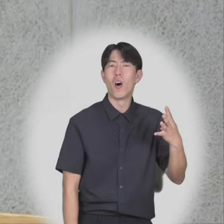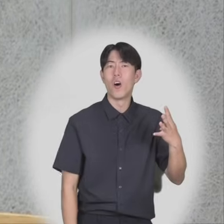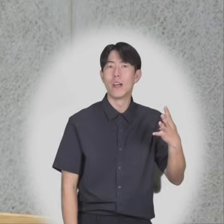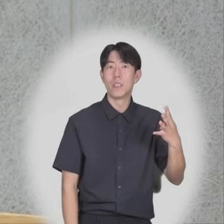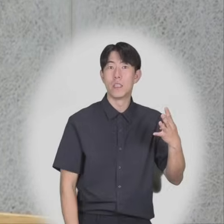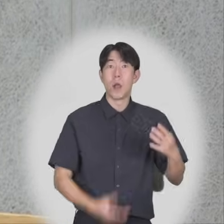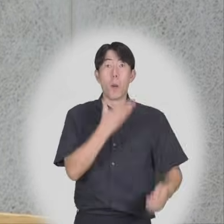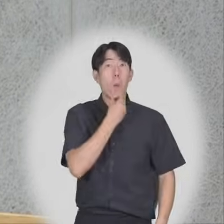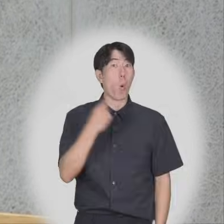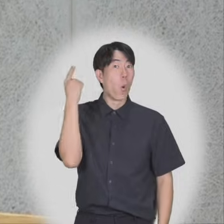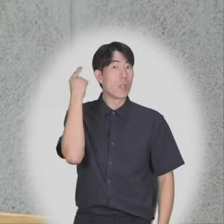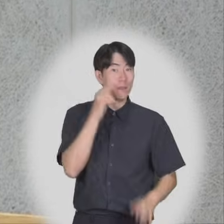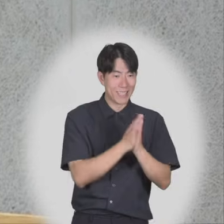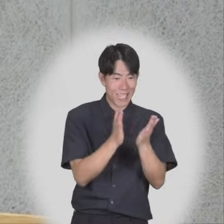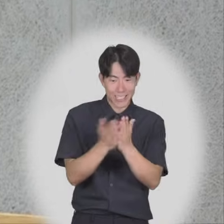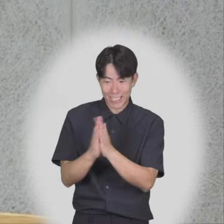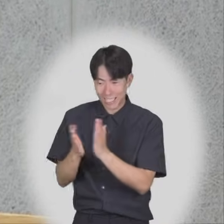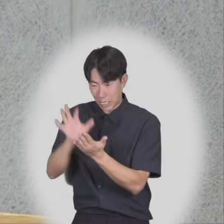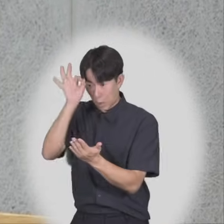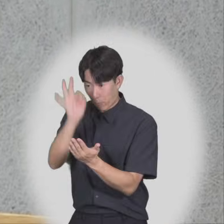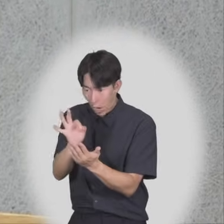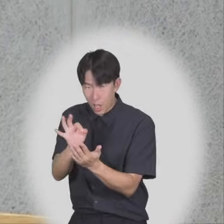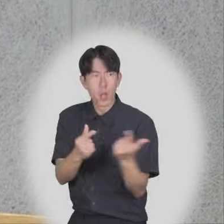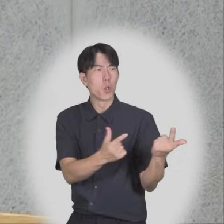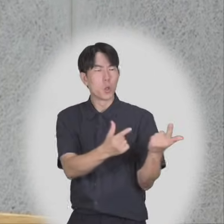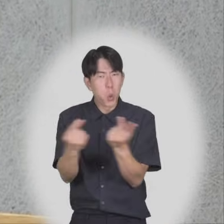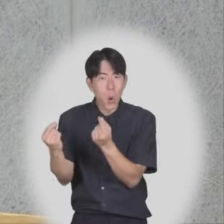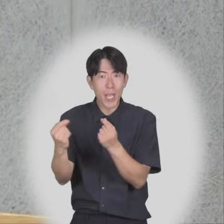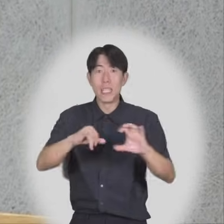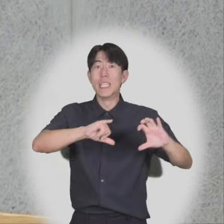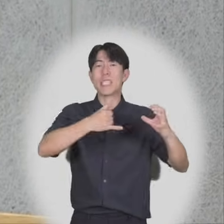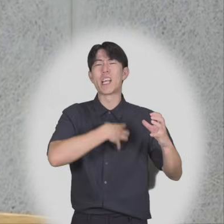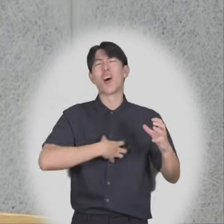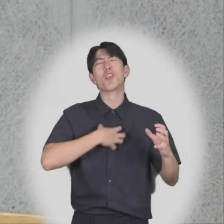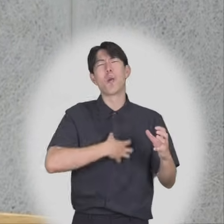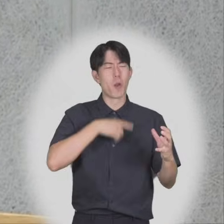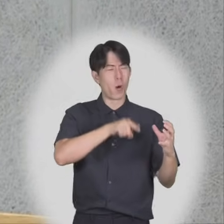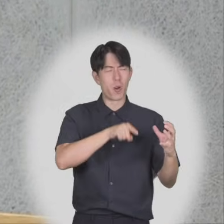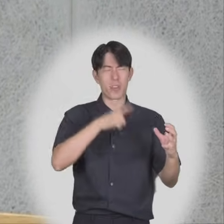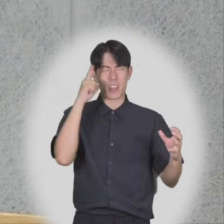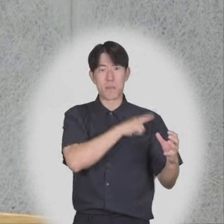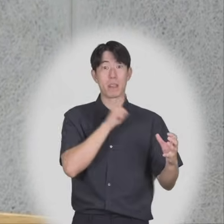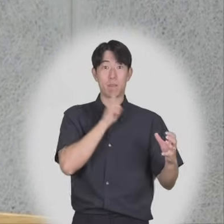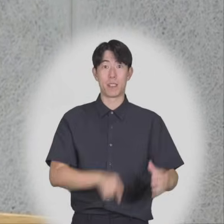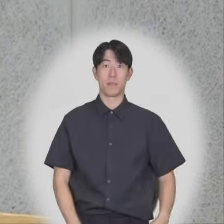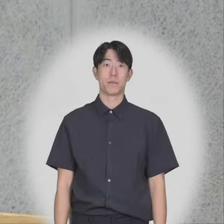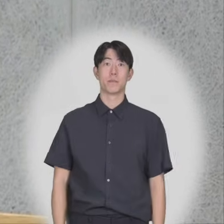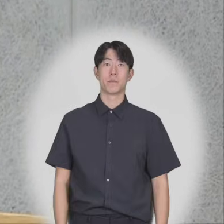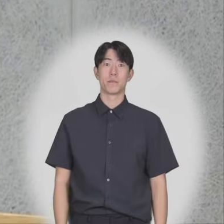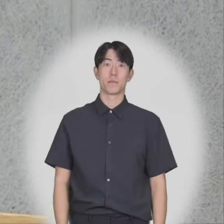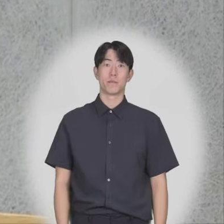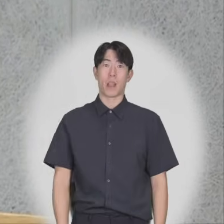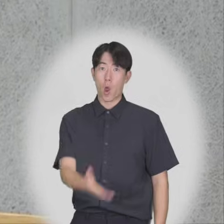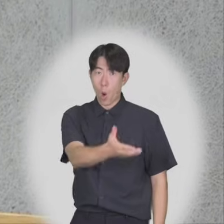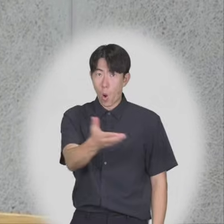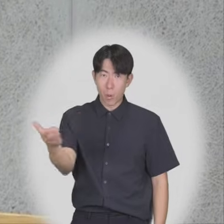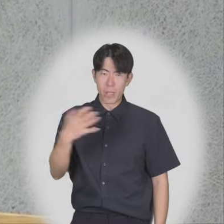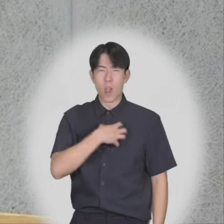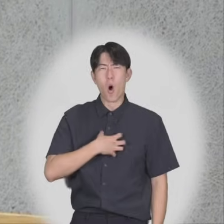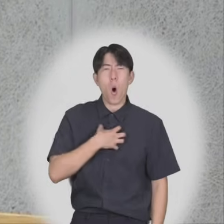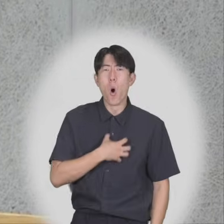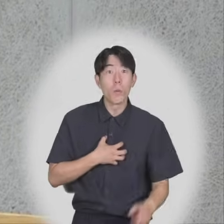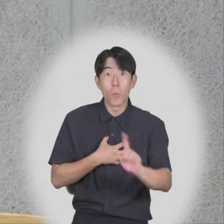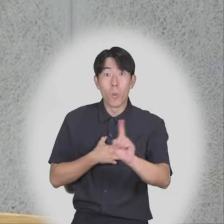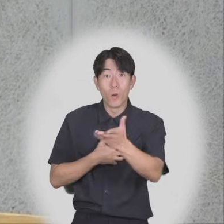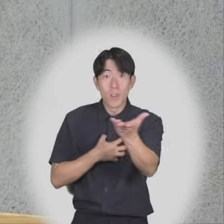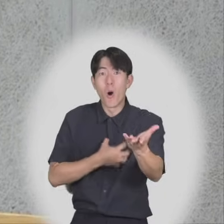사복음서 모두 공통으로 뽑고 있는 가시가 세상의 염려입니다. 여러분이 주로 염려하는 게 뭐예요?